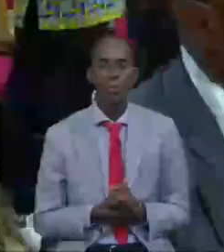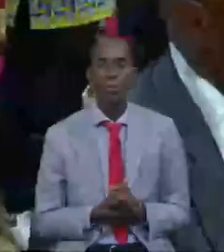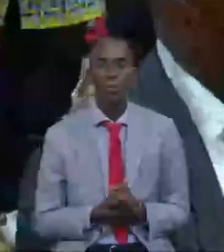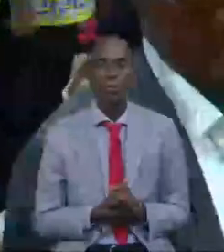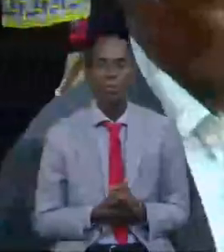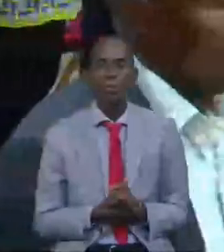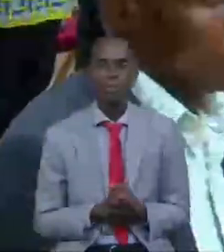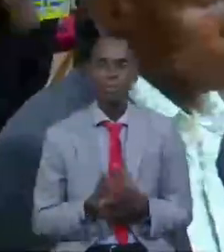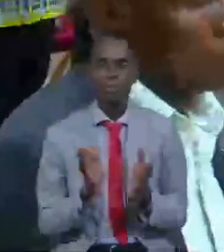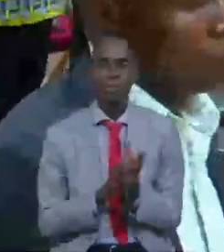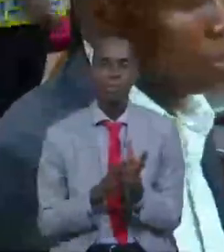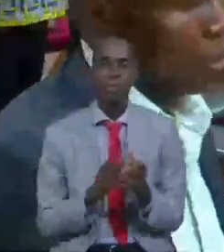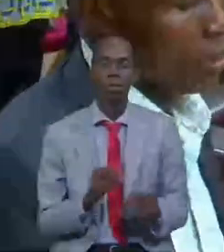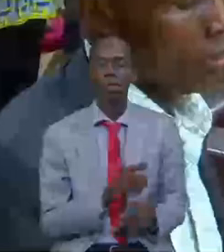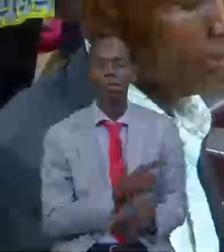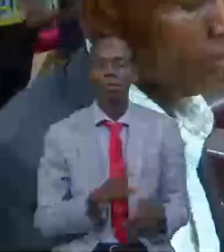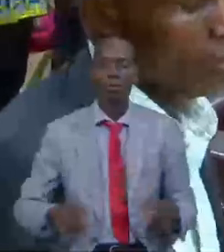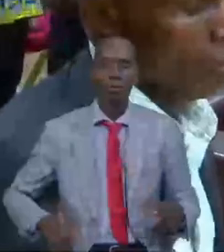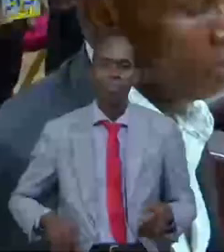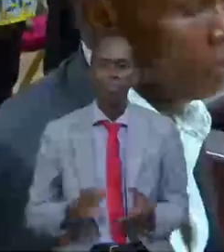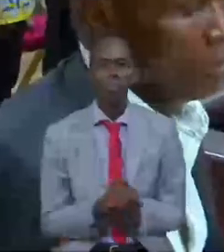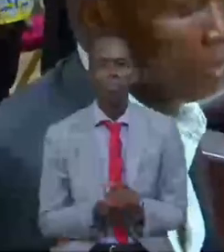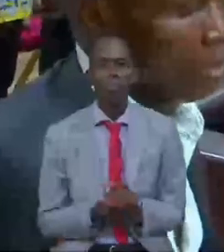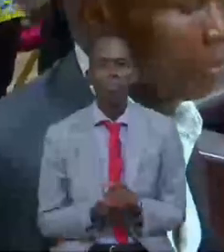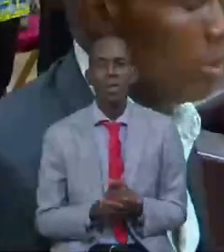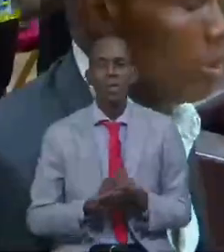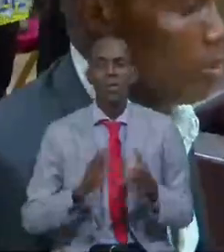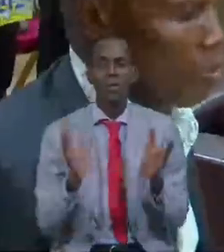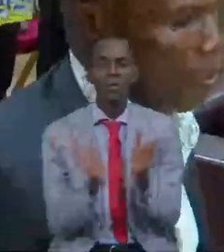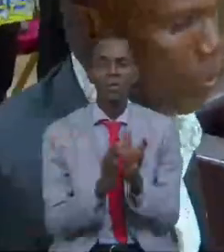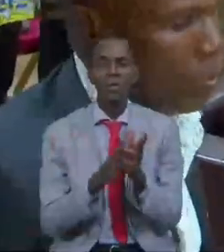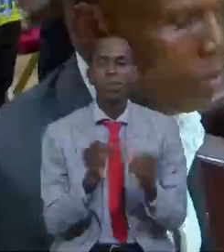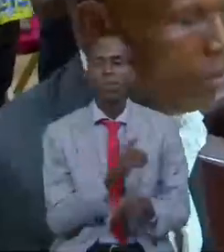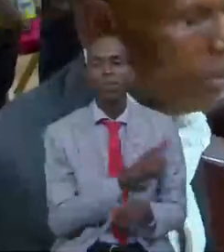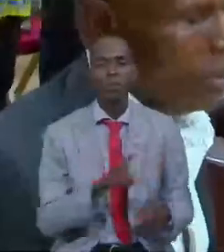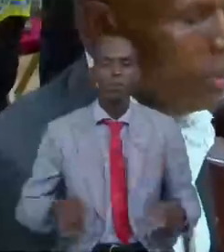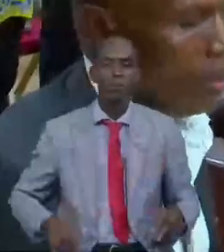Gloire à Dieu. Je dis gloire à Dieu.